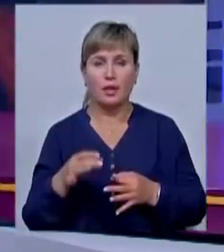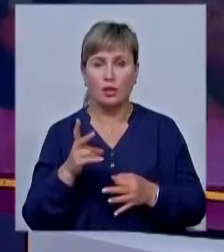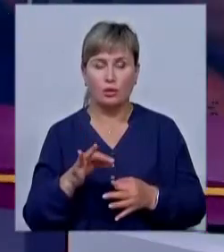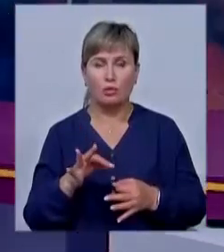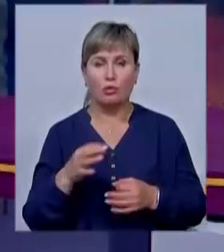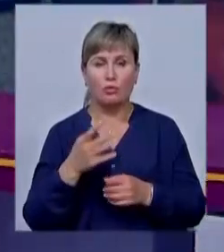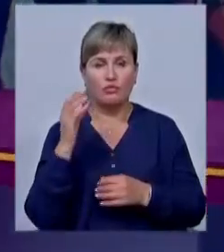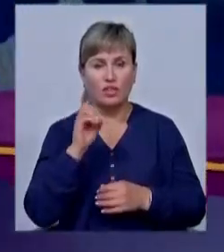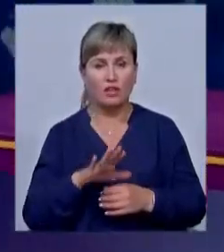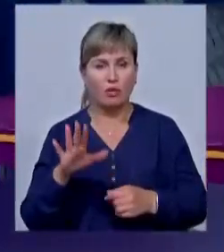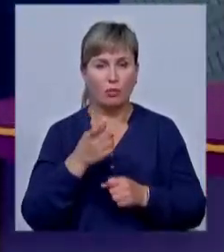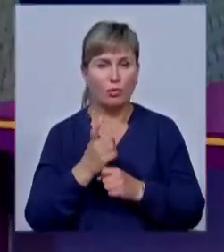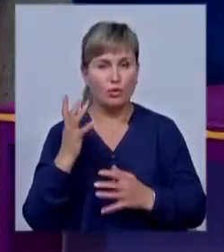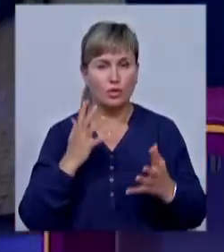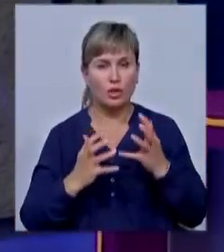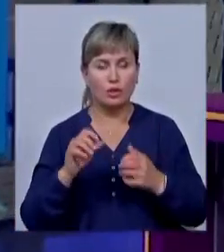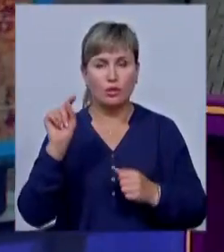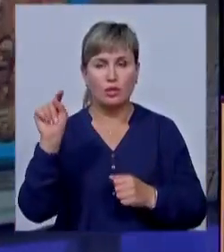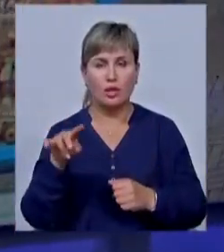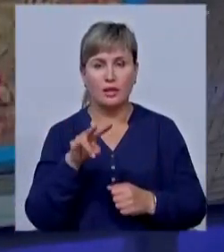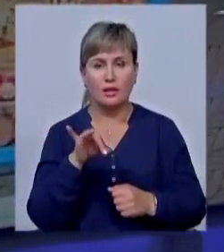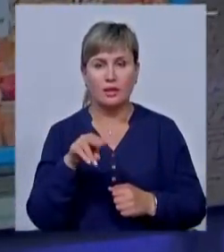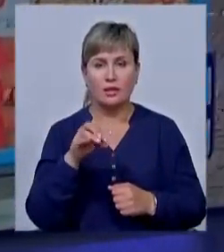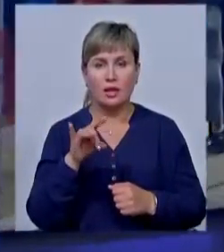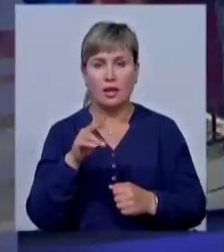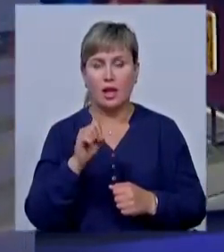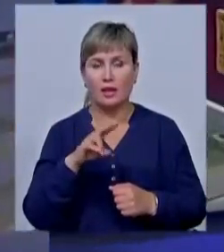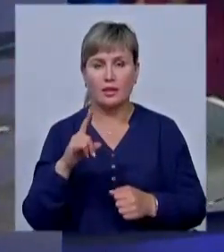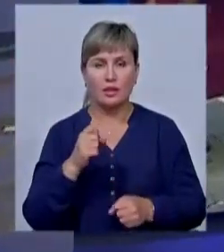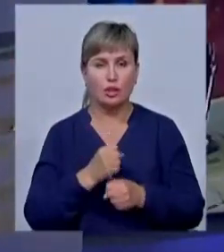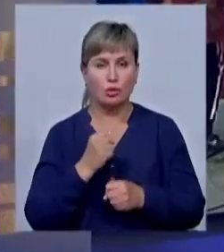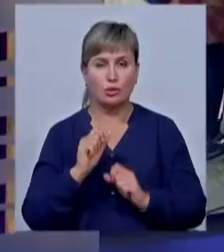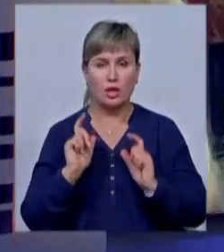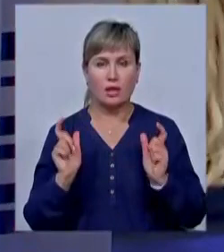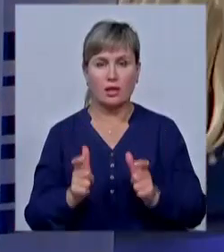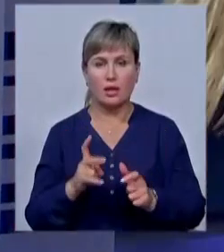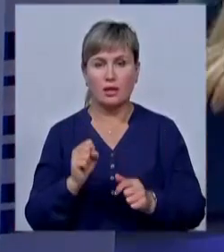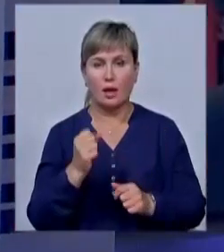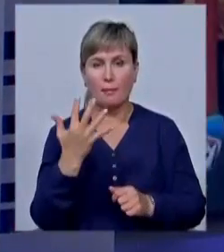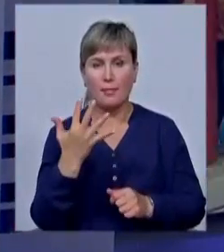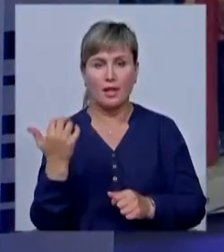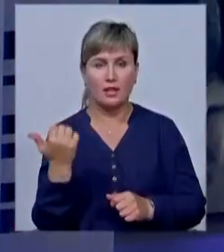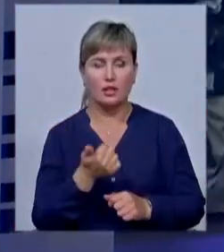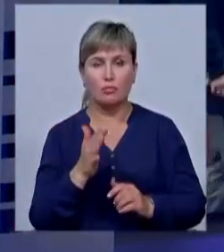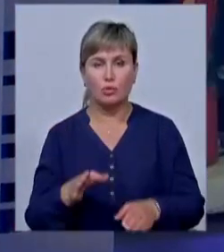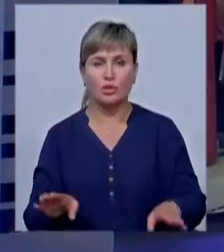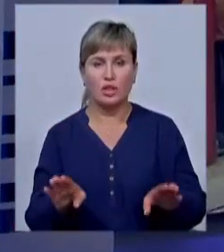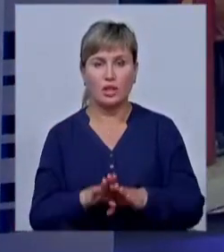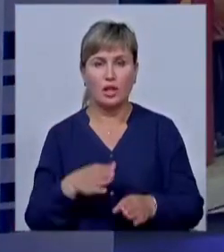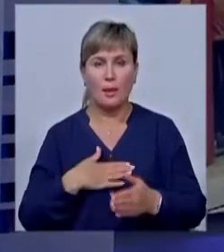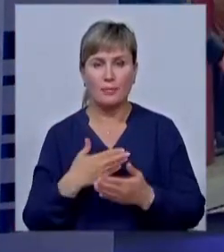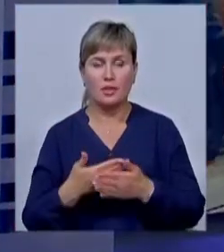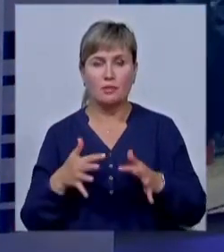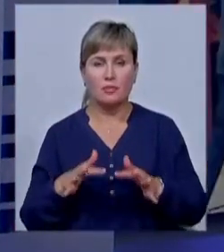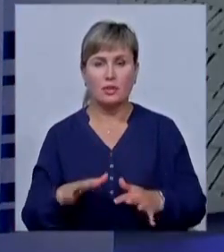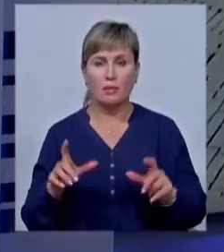ситуация в Европе. Власти Нидерландов приняли решение о введении в стране жесткого карантина на 5 недель. Будут закрыты общественные